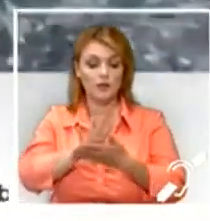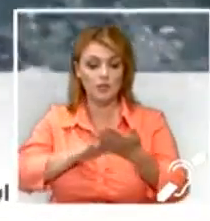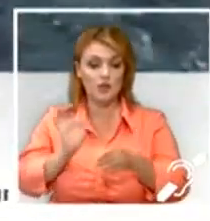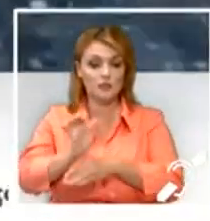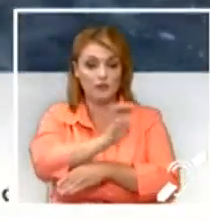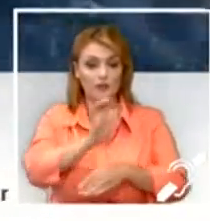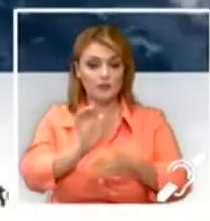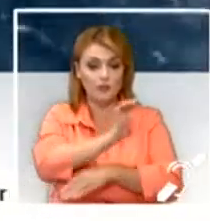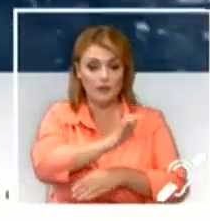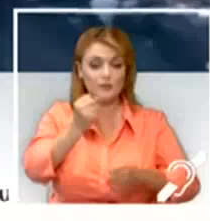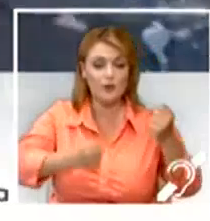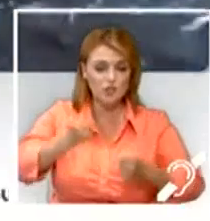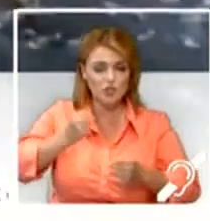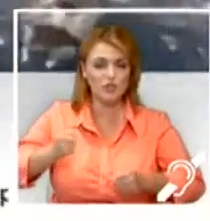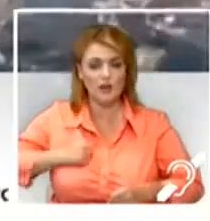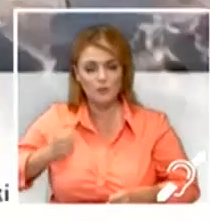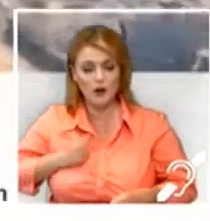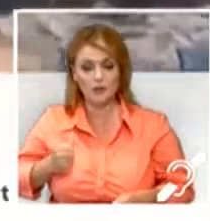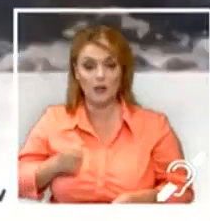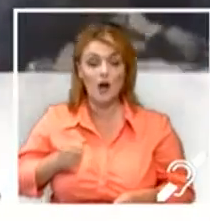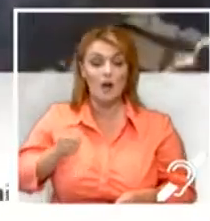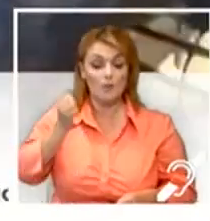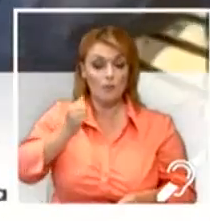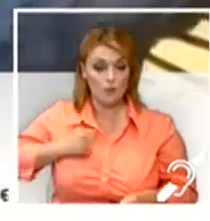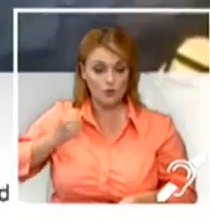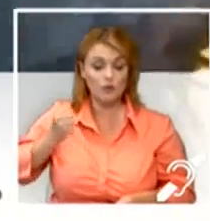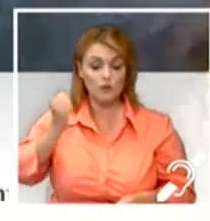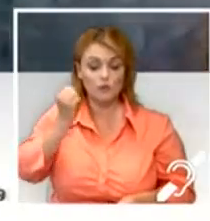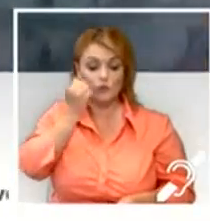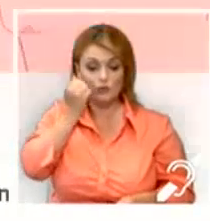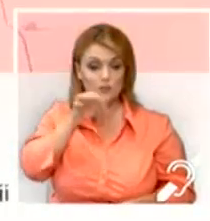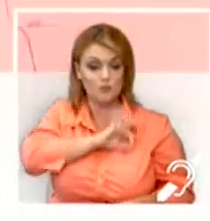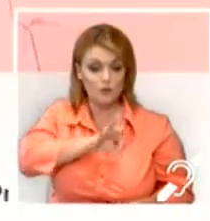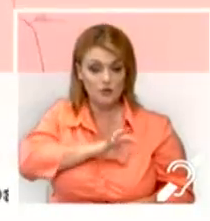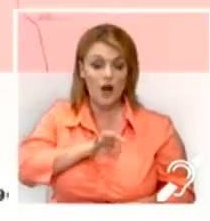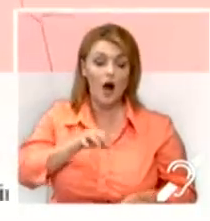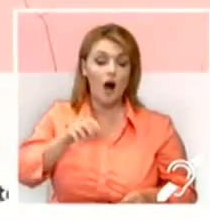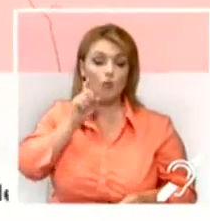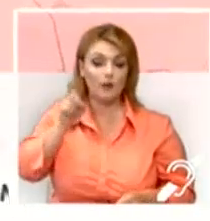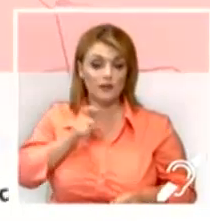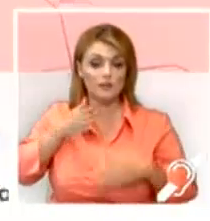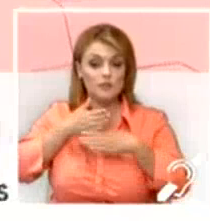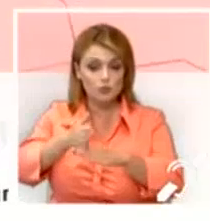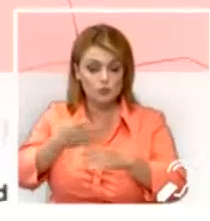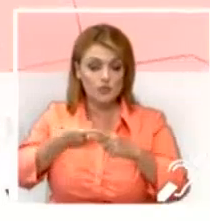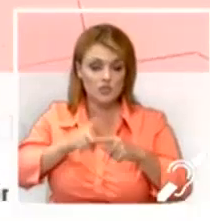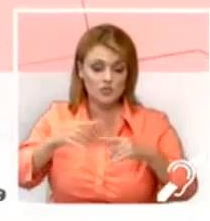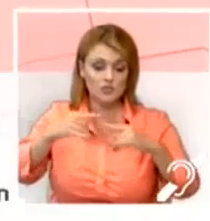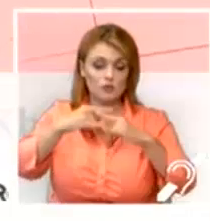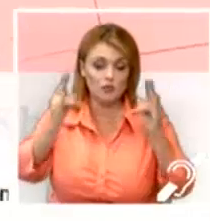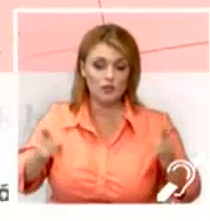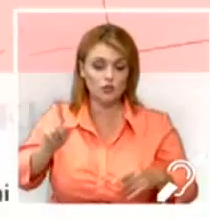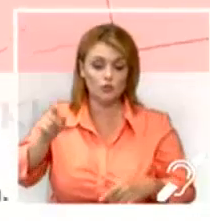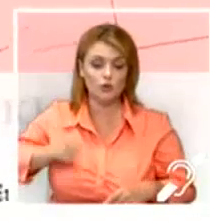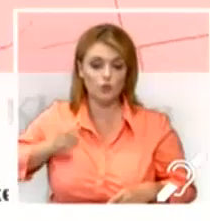al Dniprului. Acum riscă să fie izolate de restul forțelor de ocupație. Pentru Rusia, Kherson, primul oraș capturat la începutul